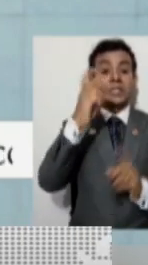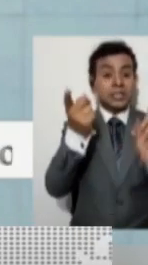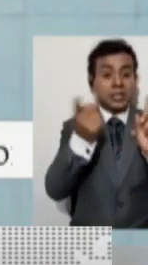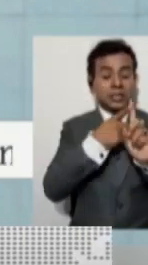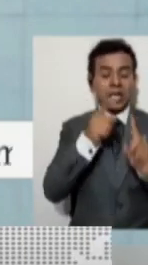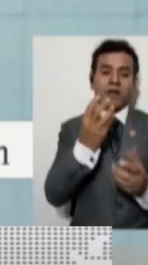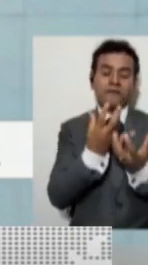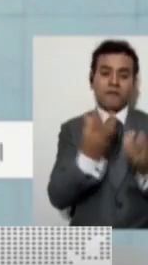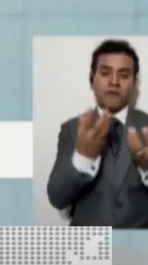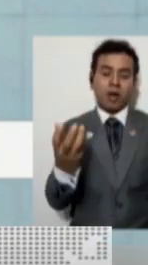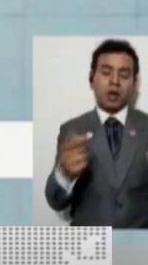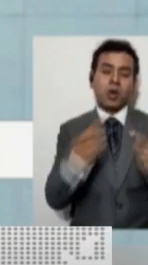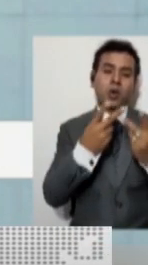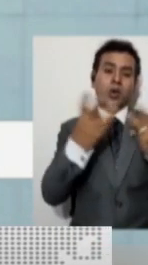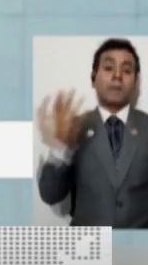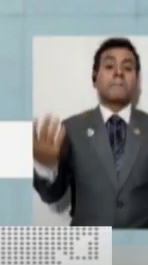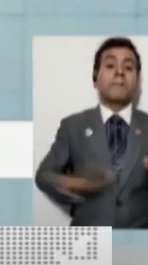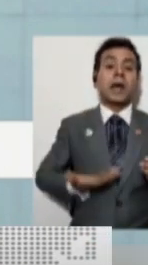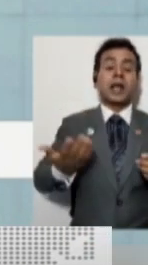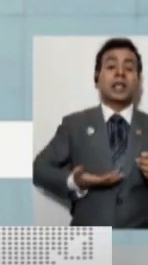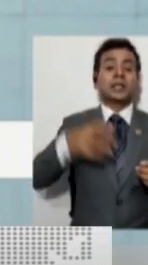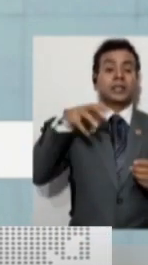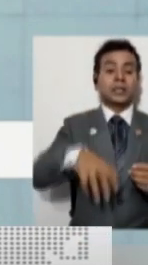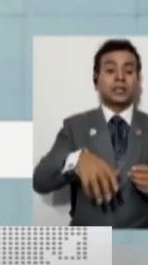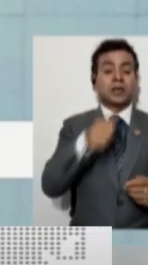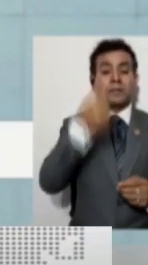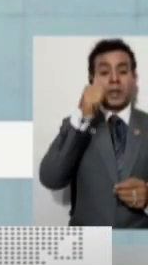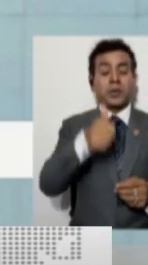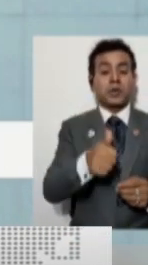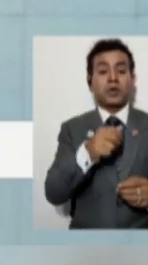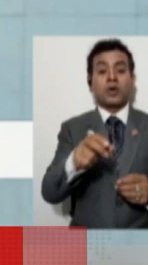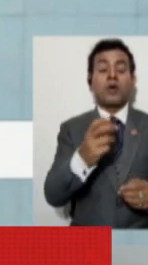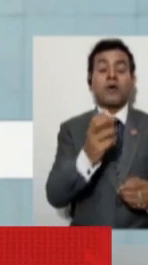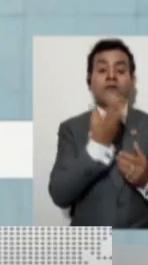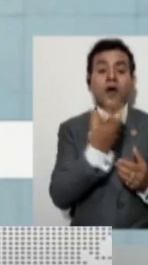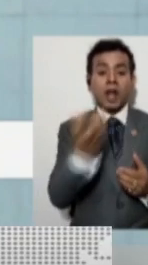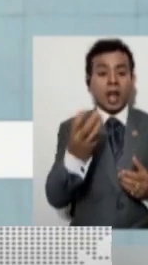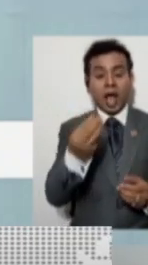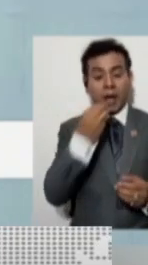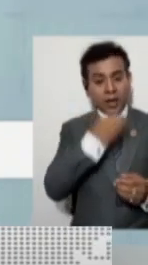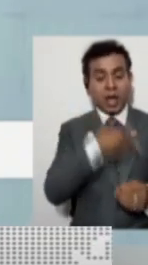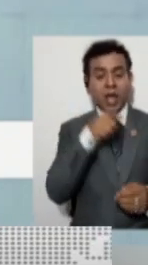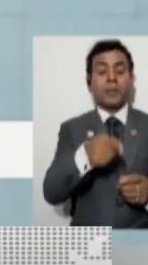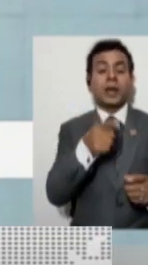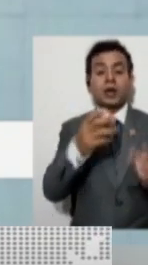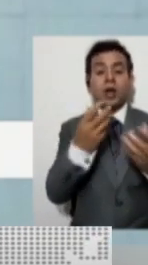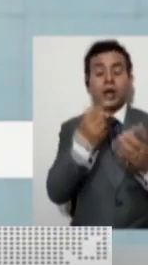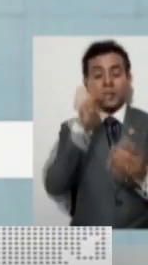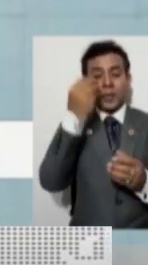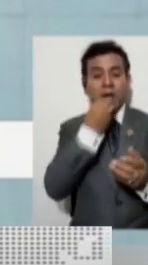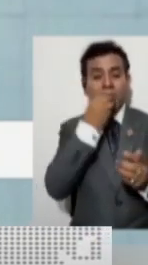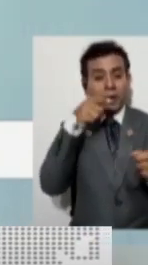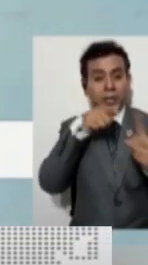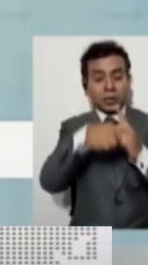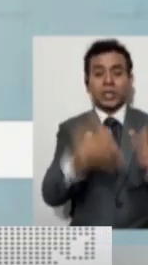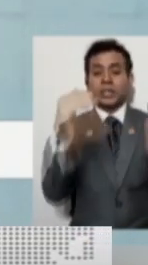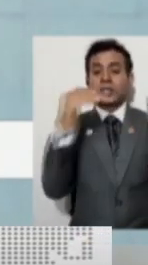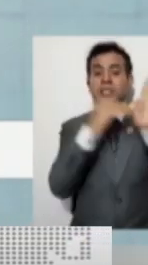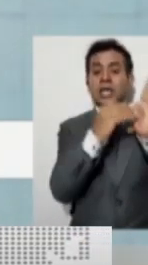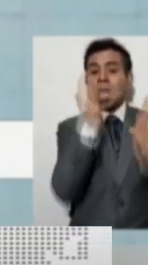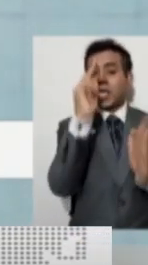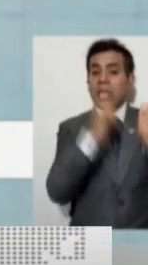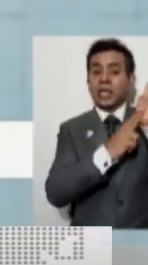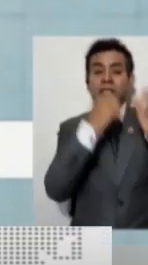এবং জিঙ্ক সমৃদ্ধ খাবার, যা আমাদের শরীরে রক্ত তৈরি করতে সাহায্য করে, রক্তকে পরিশুদ্ধ করতে সাহায্য করে,